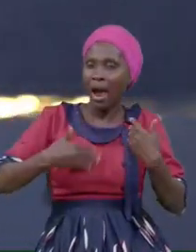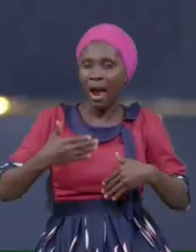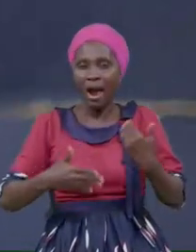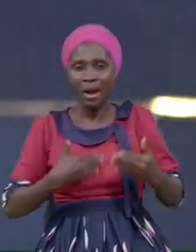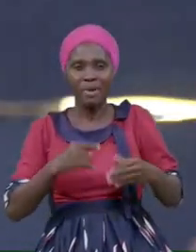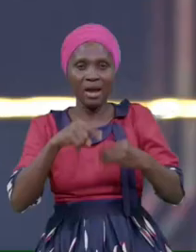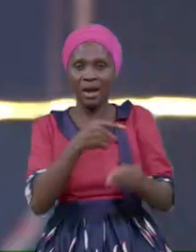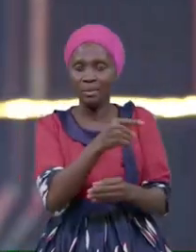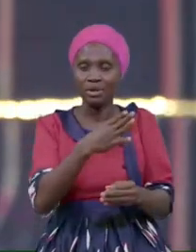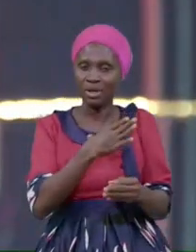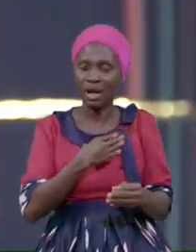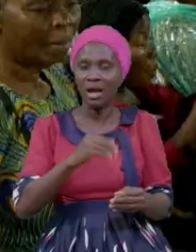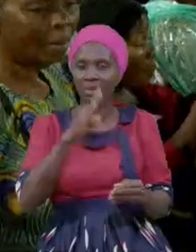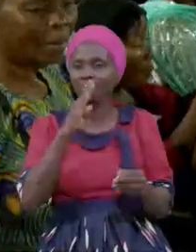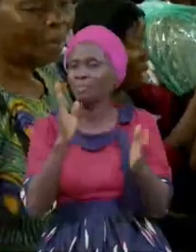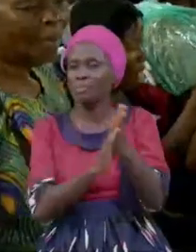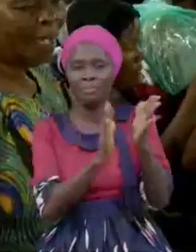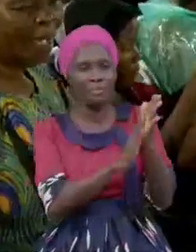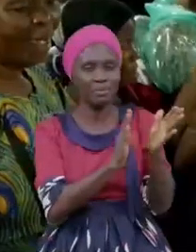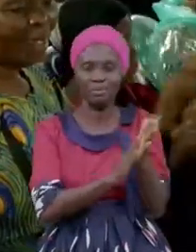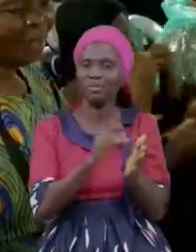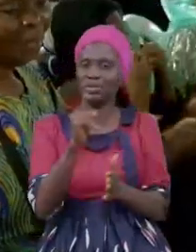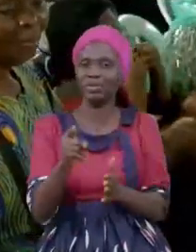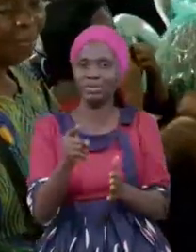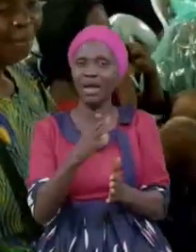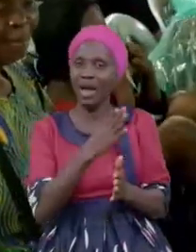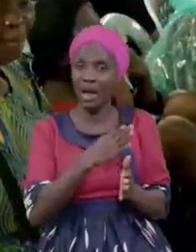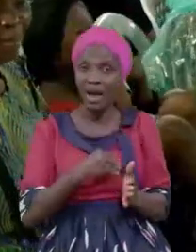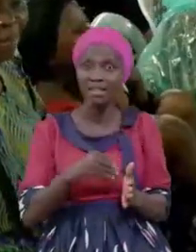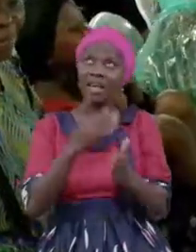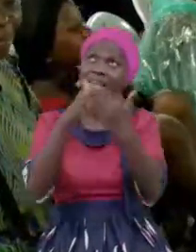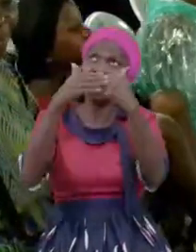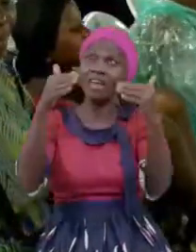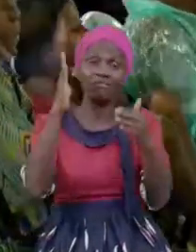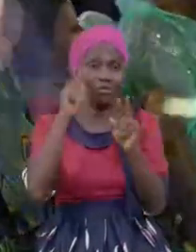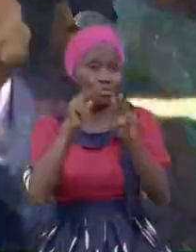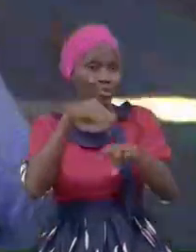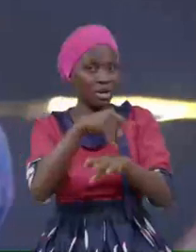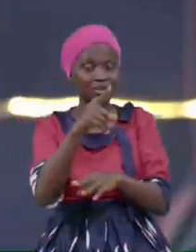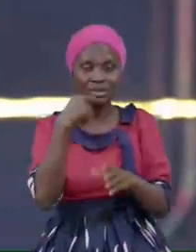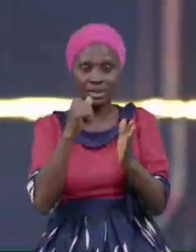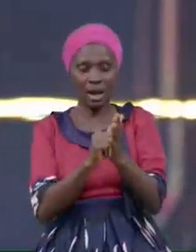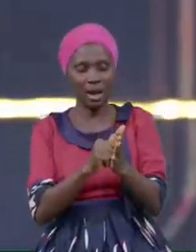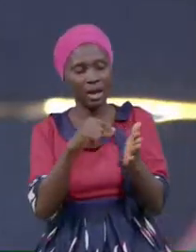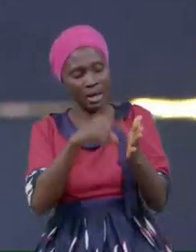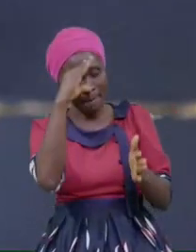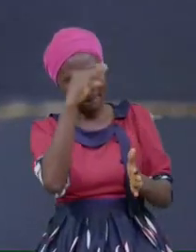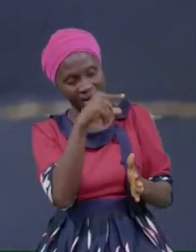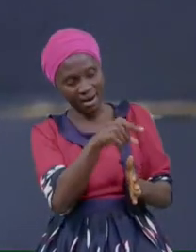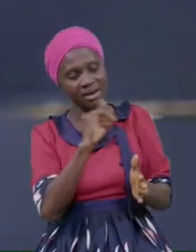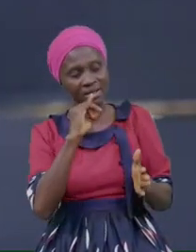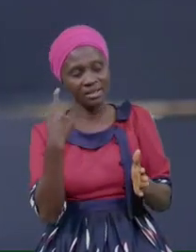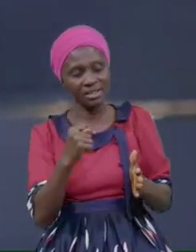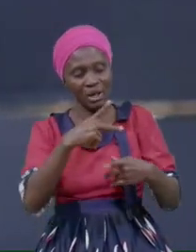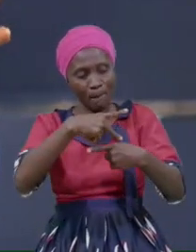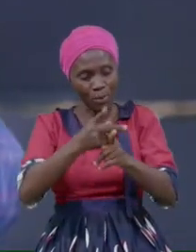ce chrétien-là. Oh, ça, c'est le produit du ciel. Ça, c'est le produit de la grâce. Et c'est ce que